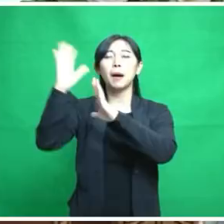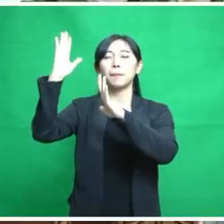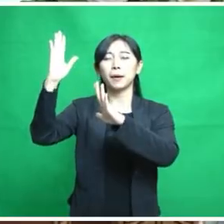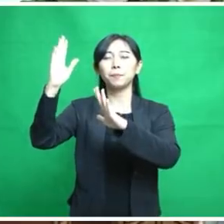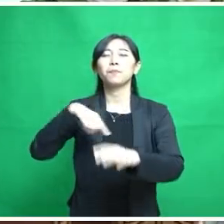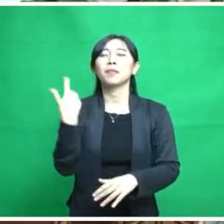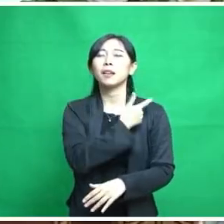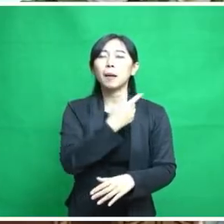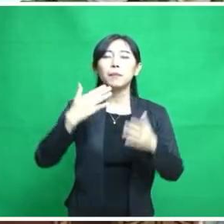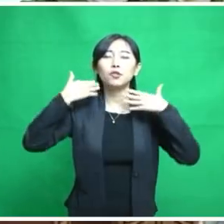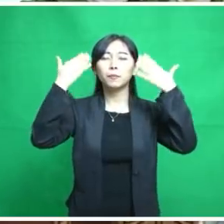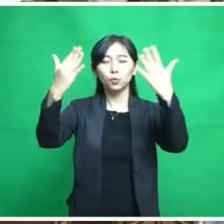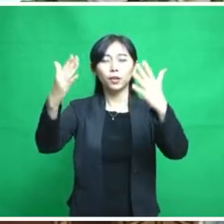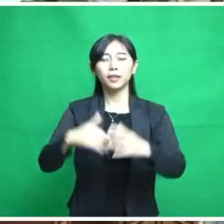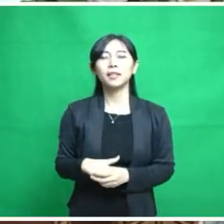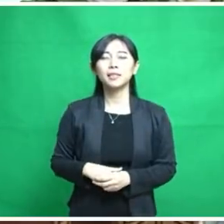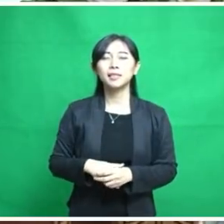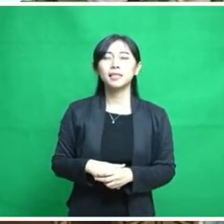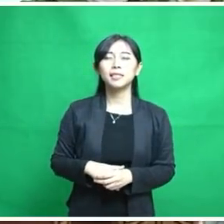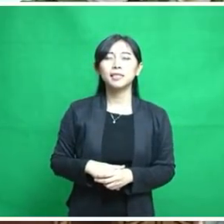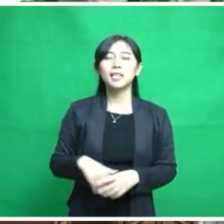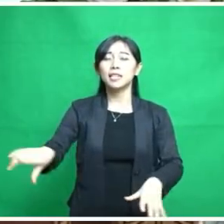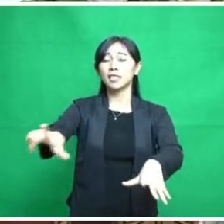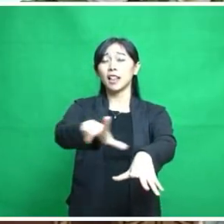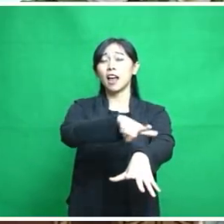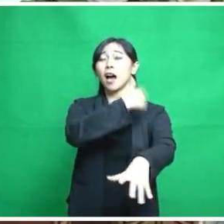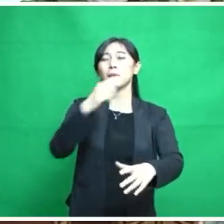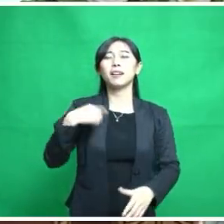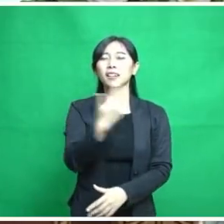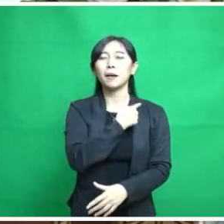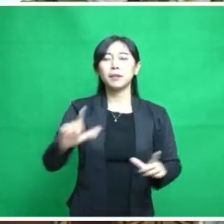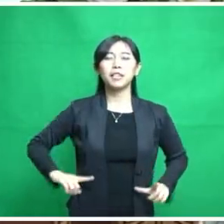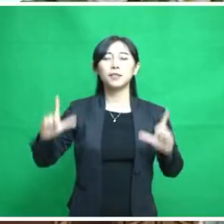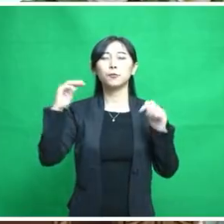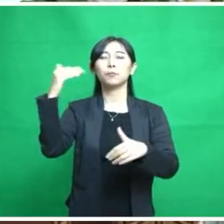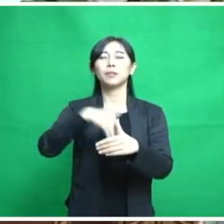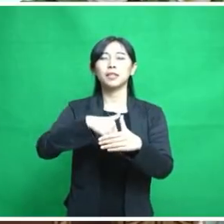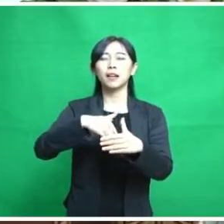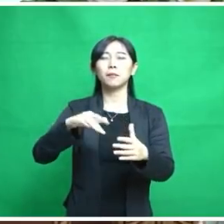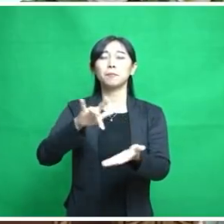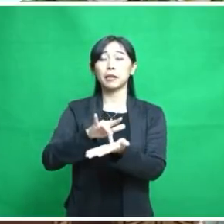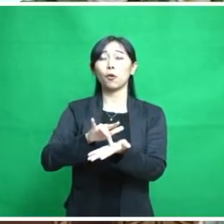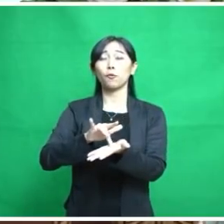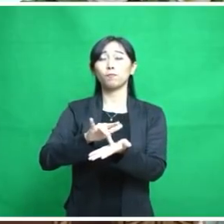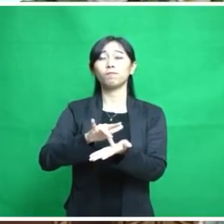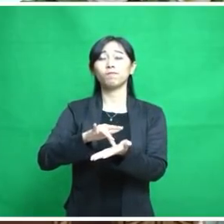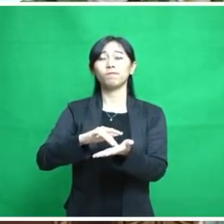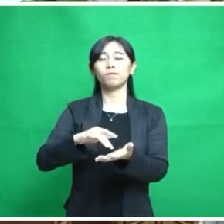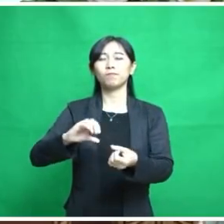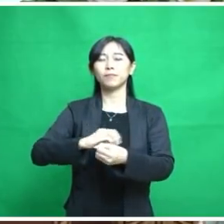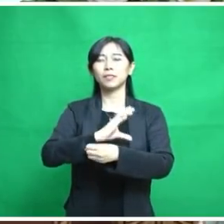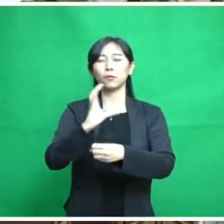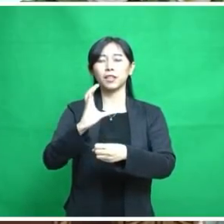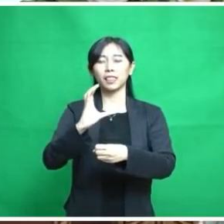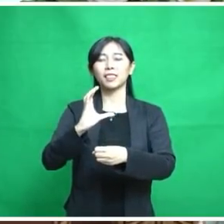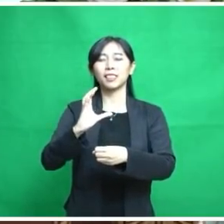Kasih, kami juga mengucap syukur bahwa selama kami hidup di tengah pandemi ini dan selama ibadah-ibadah